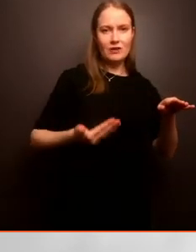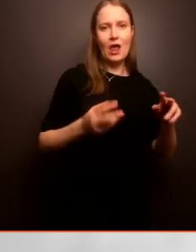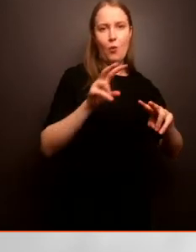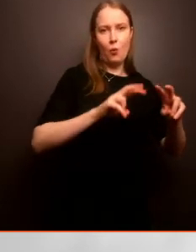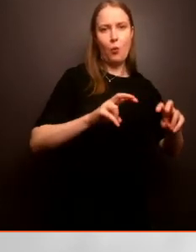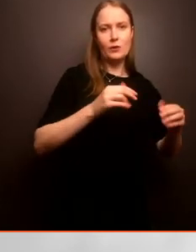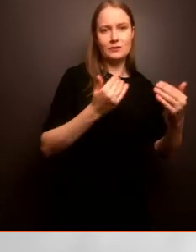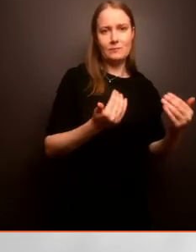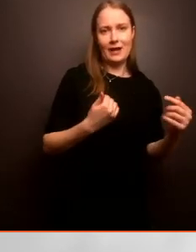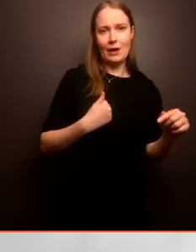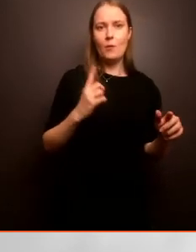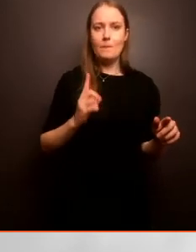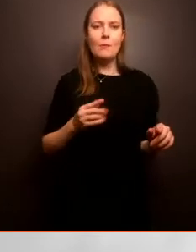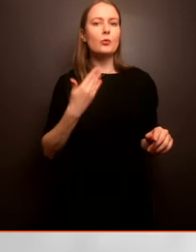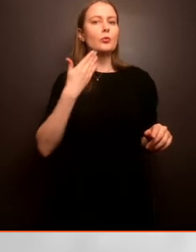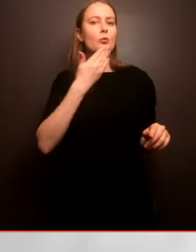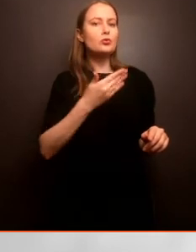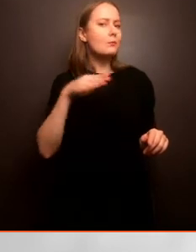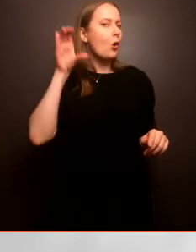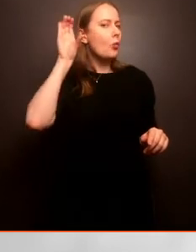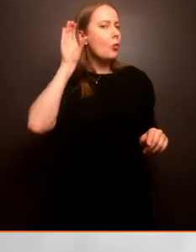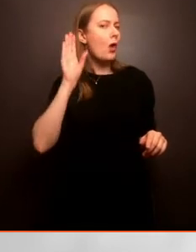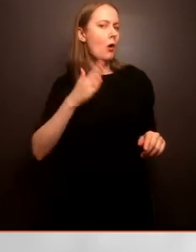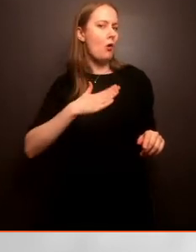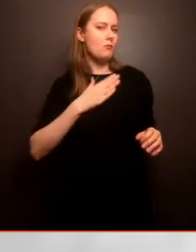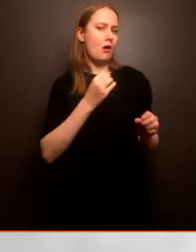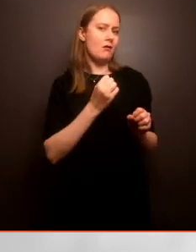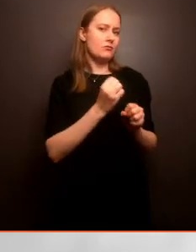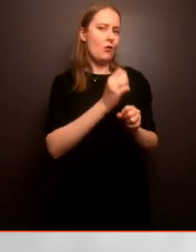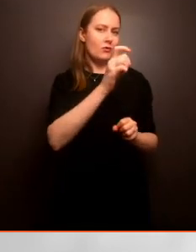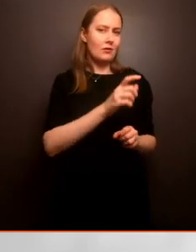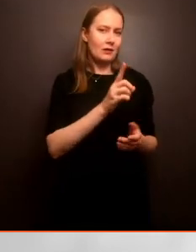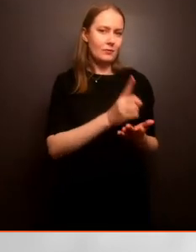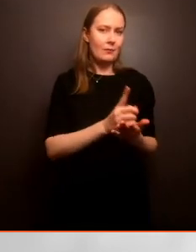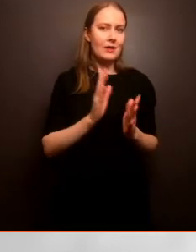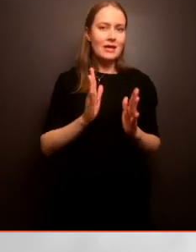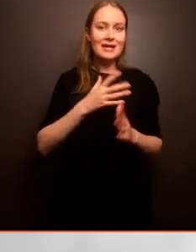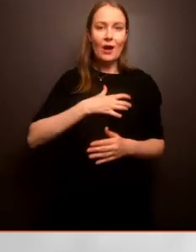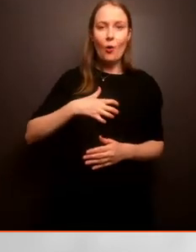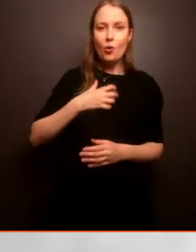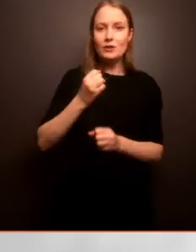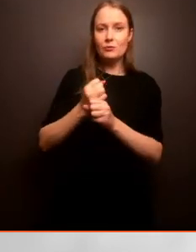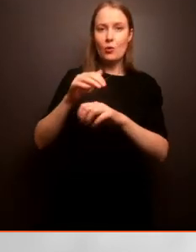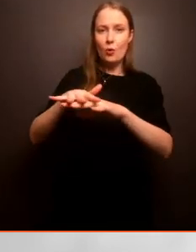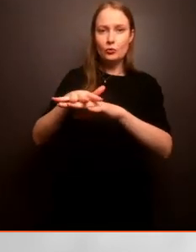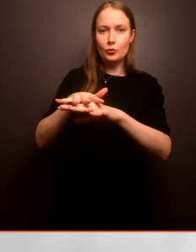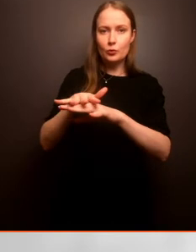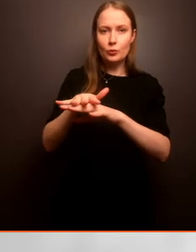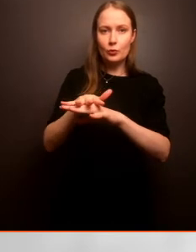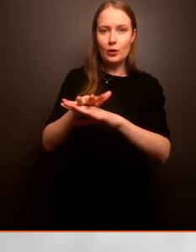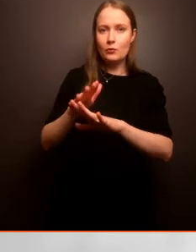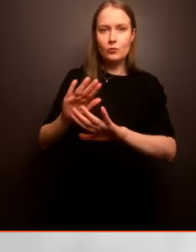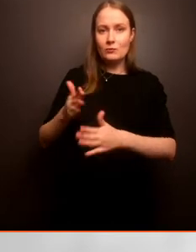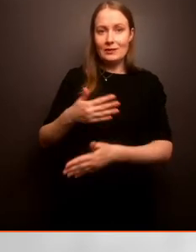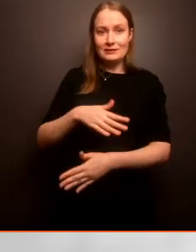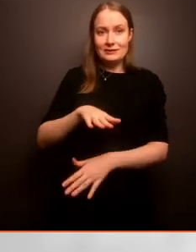siis küsi ja kuula oma inimesi. Ja meie kõigi jaoks tööturul, ehk siis kõige olulisem märksõna on tõepoolest see, et kui me enam ei